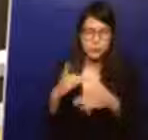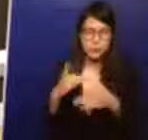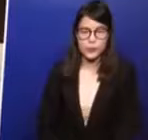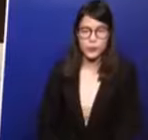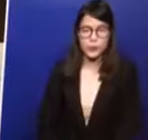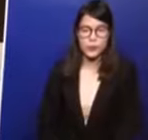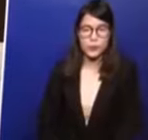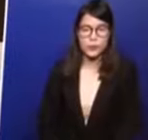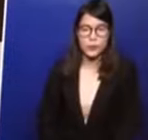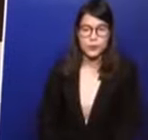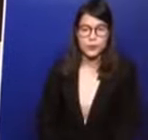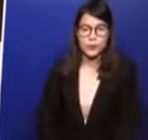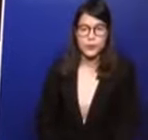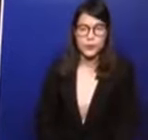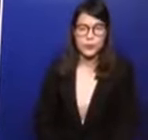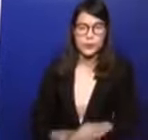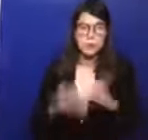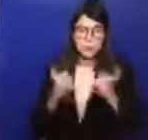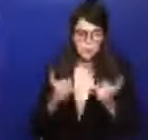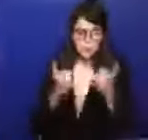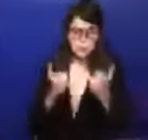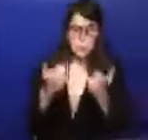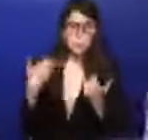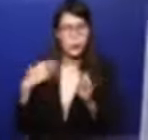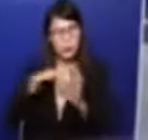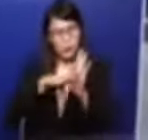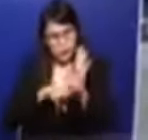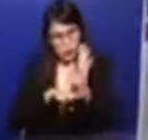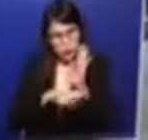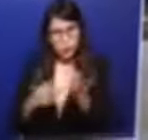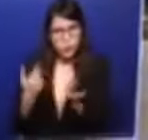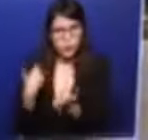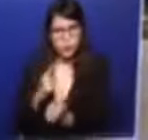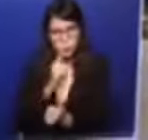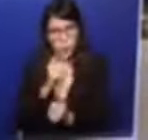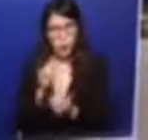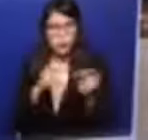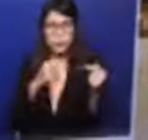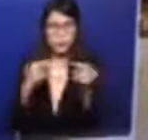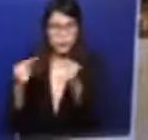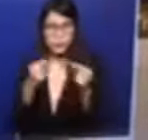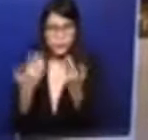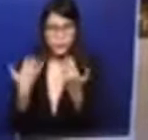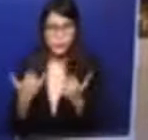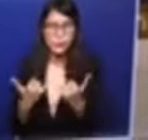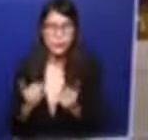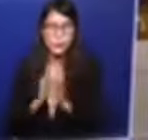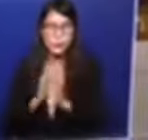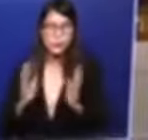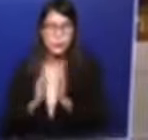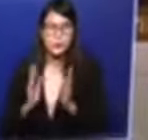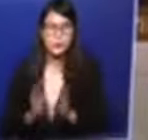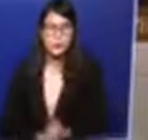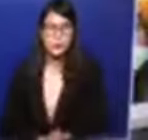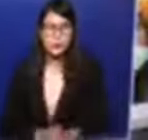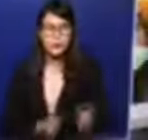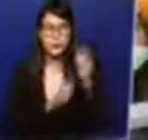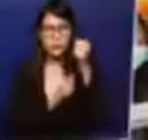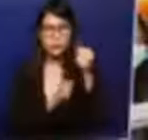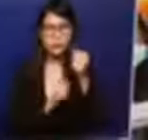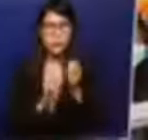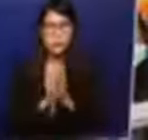ขอให้ อยู่ในขั้นตอนการกล่าวหาอยู่นะครับไม่เป็นไรหรอกครับเดินครับเรื่องนี้ ขอบคุณผู้ประท้วงนะคะที่ทำ